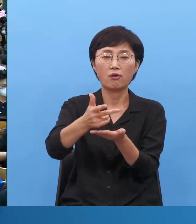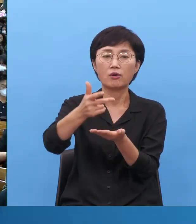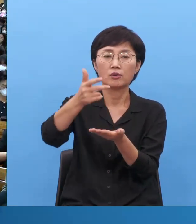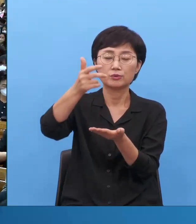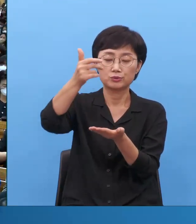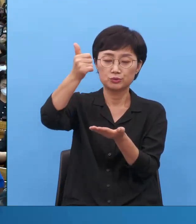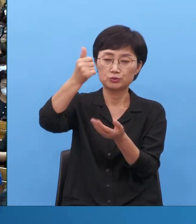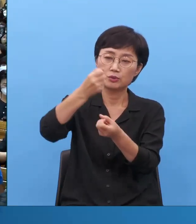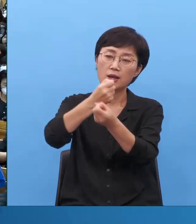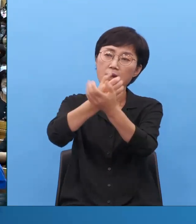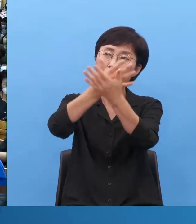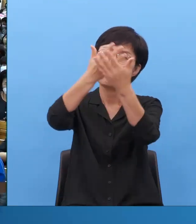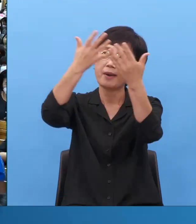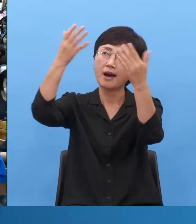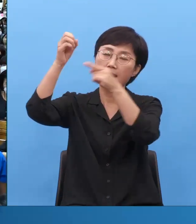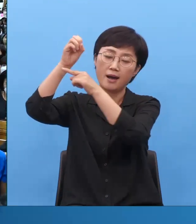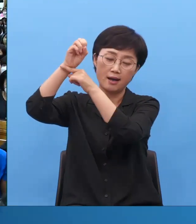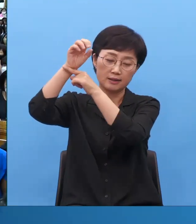영광의 주